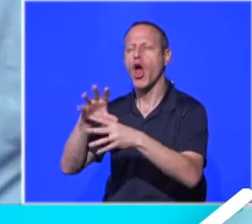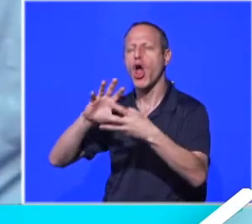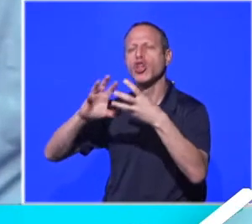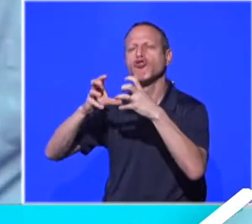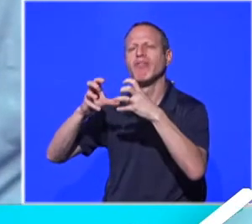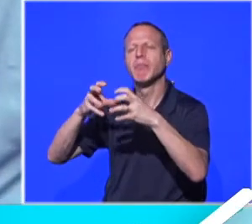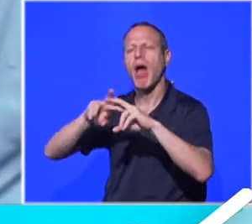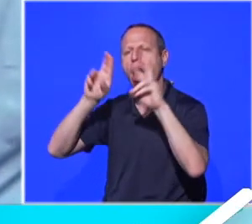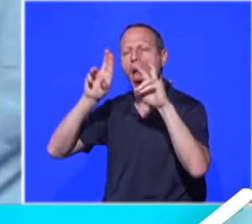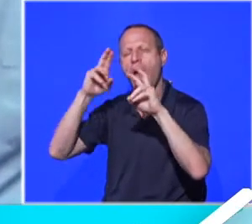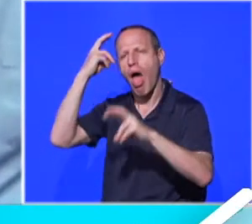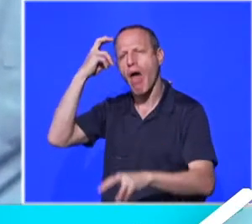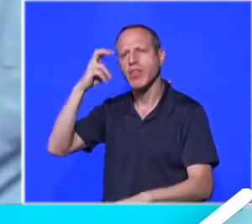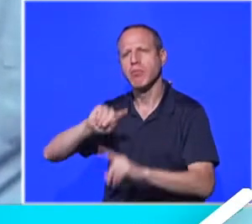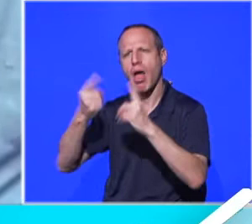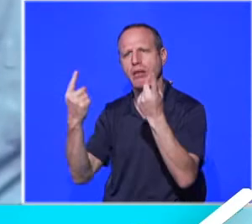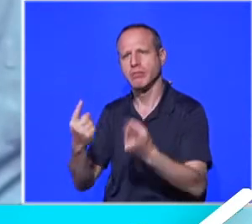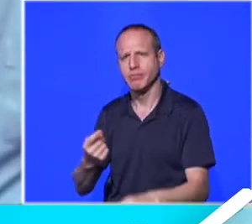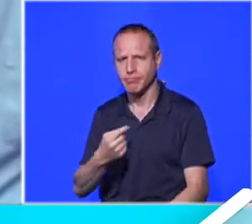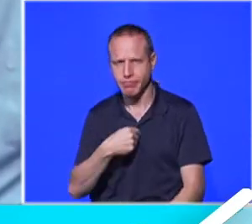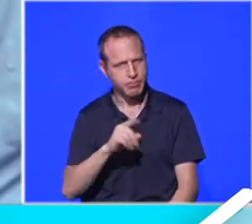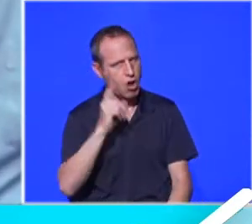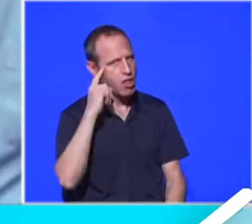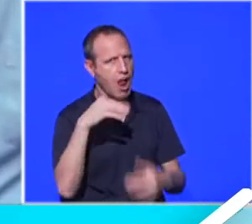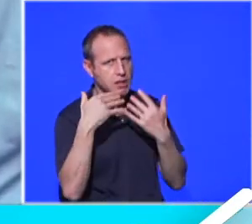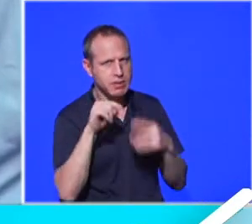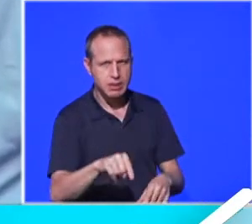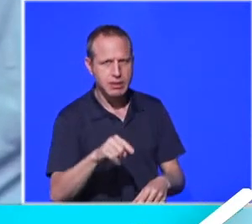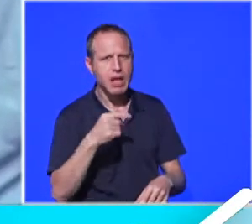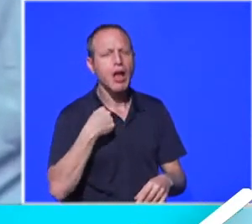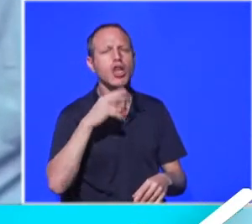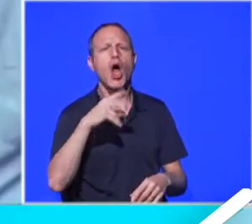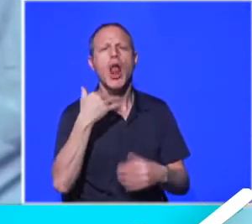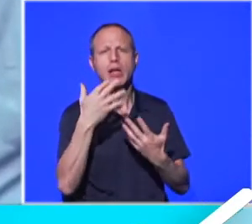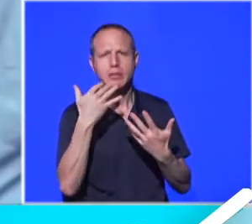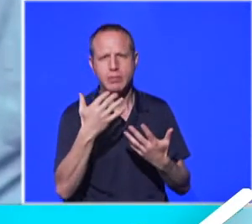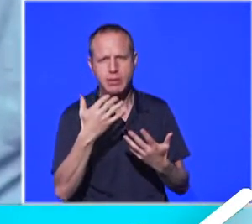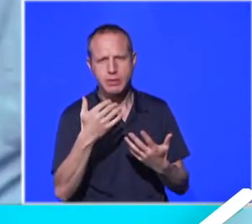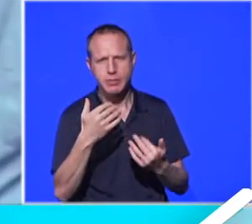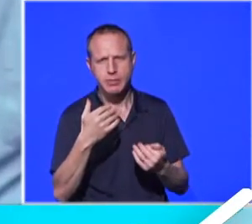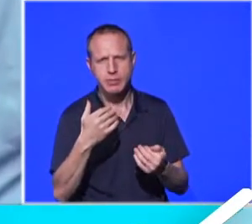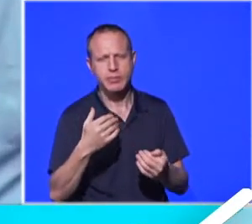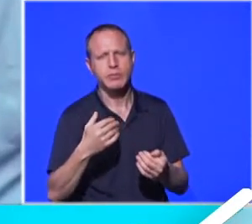אחרים? אני לא יודע להסביר את זה, אני יכול להסביר שהמשטרה, אני יכול להסביר